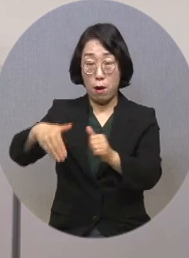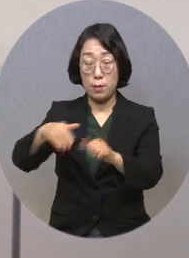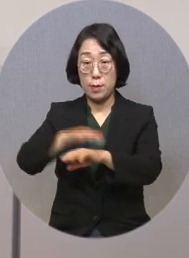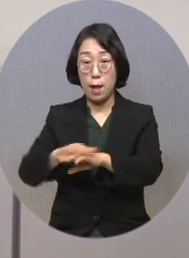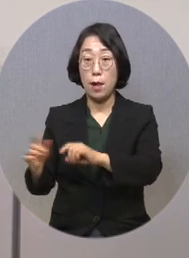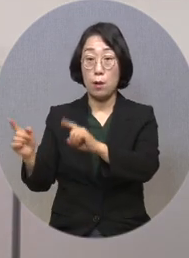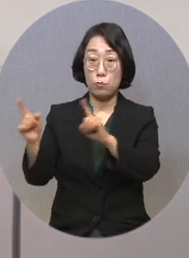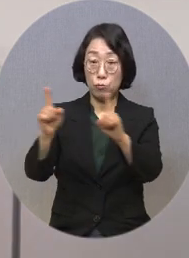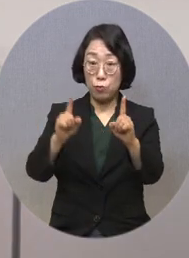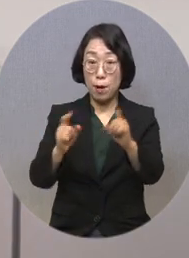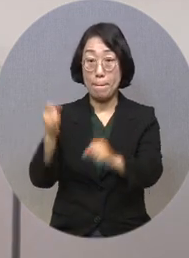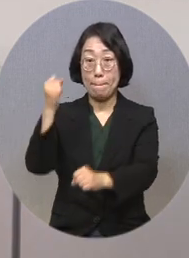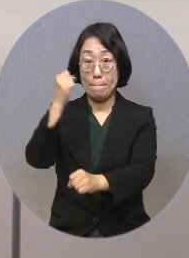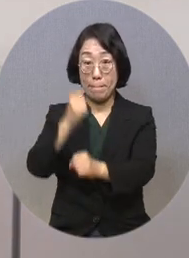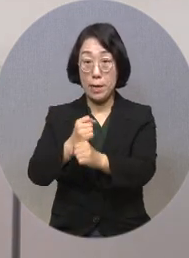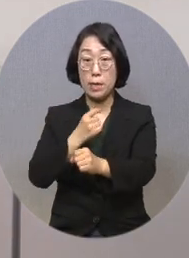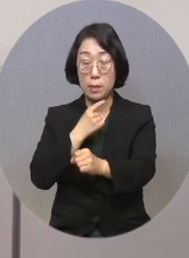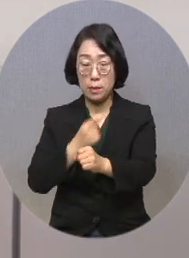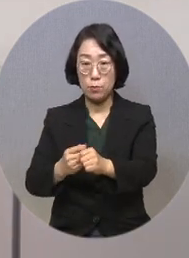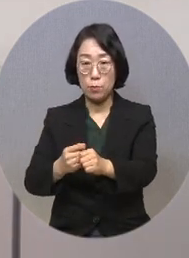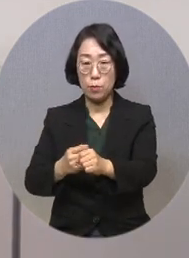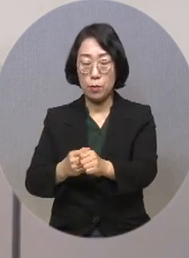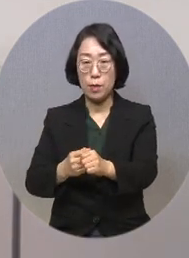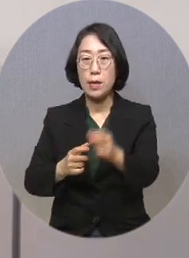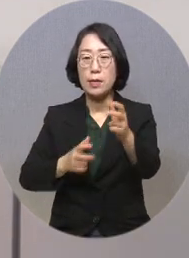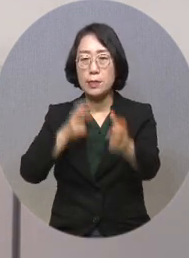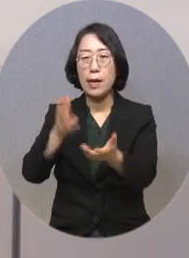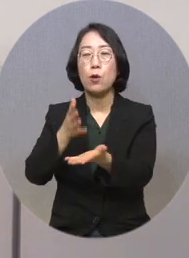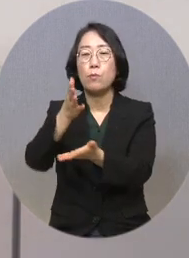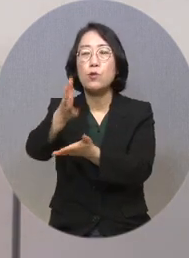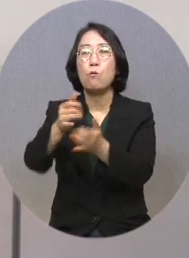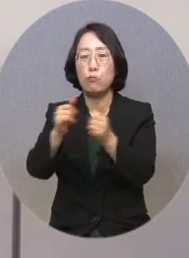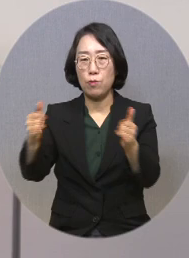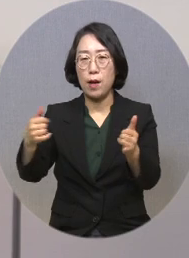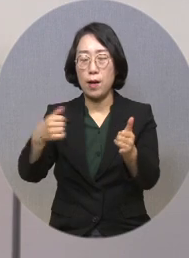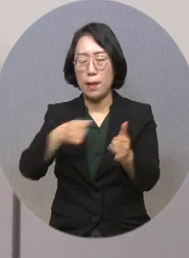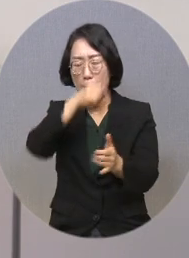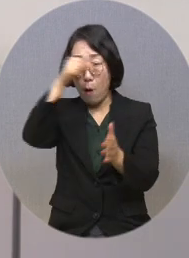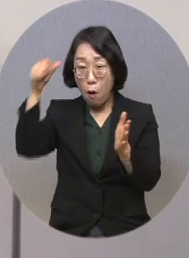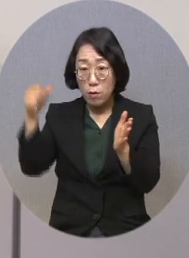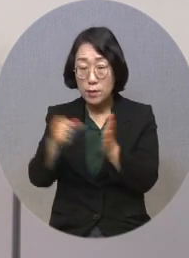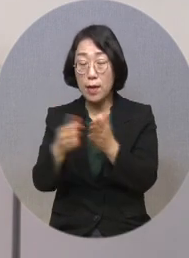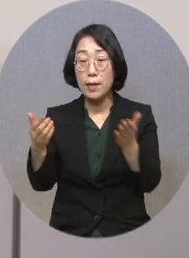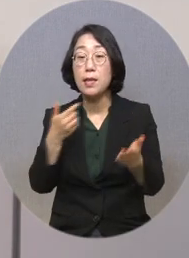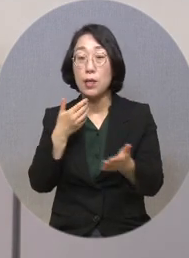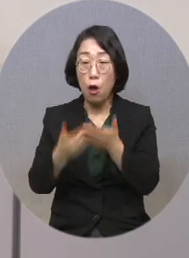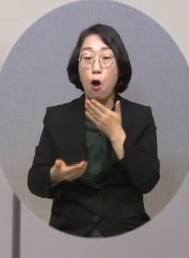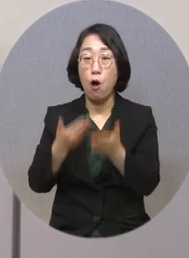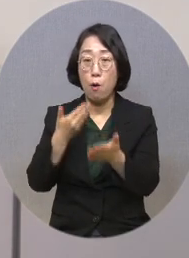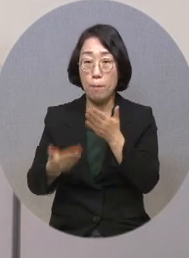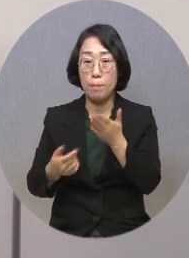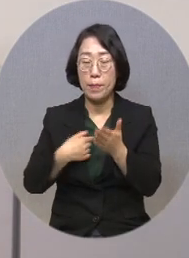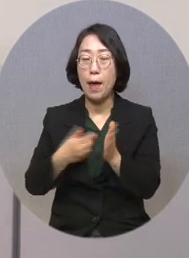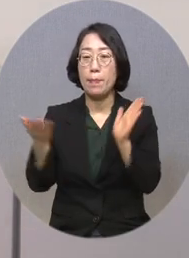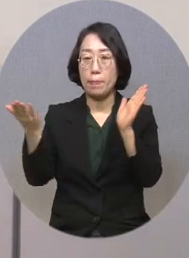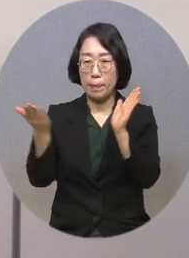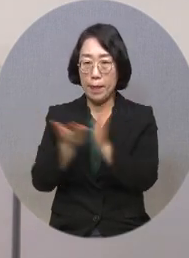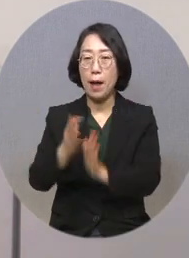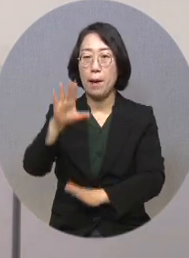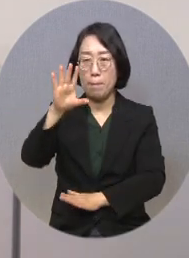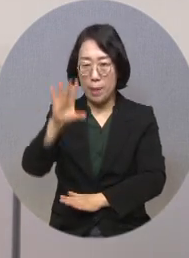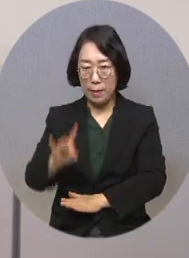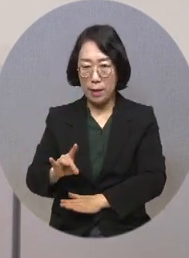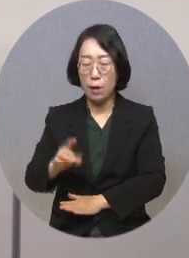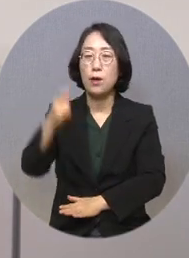산업 전문가로 살아온 저로서는 이론과 실무가 겸비된 자신이 가장 적임자라고